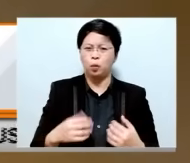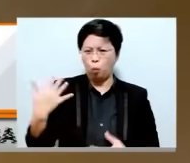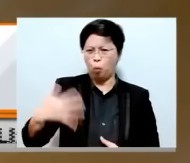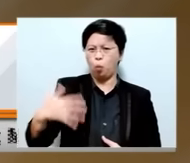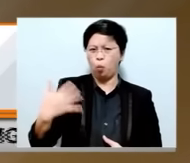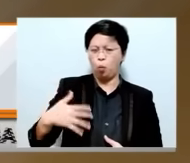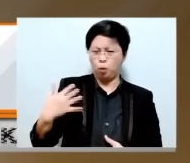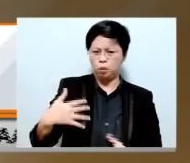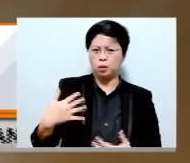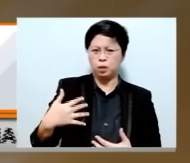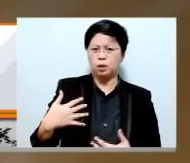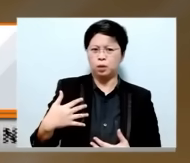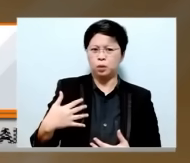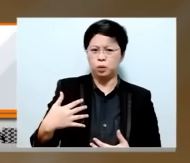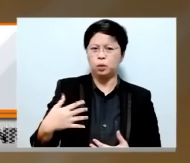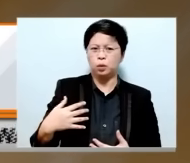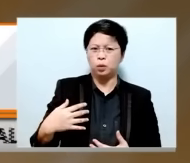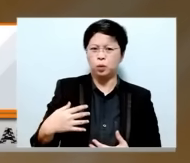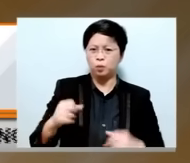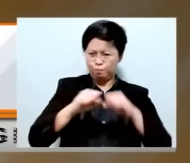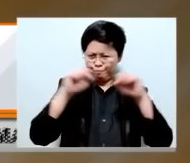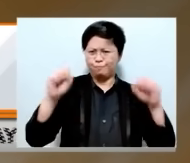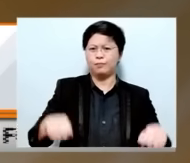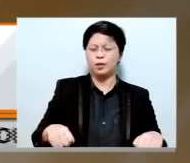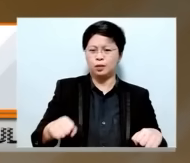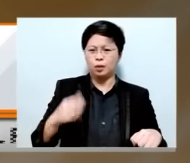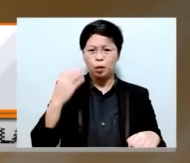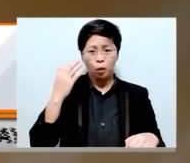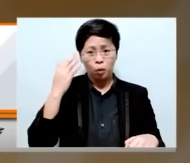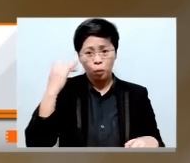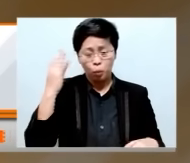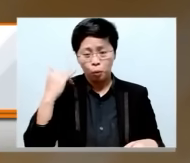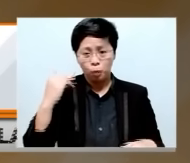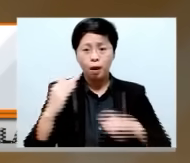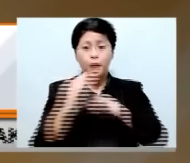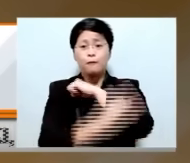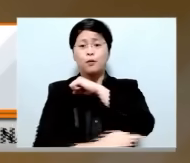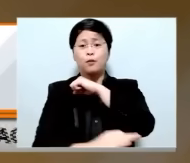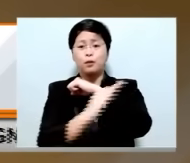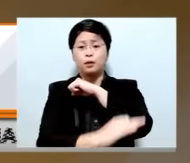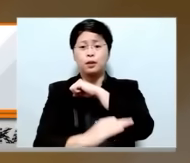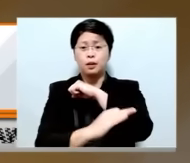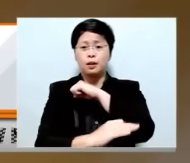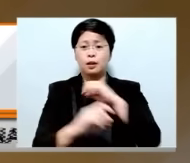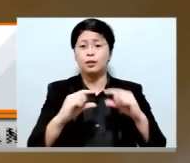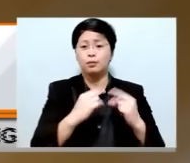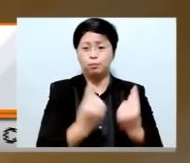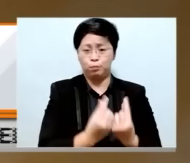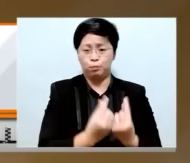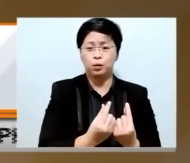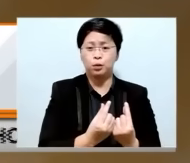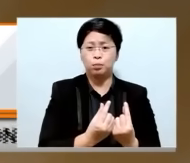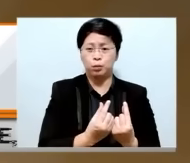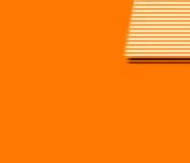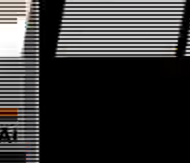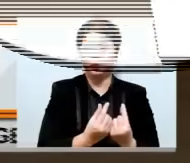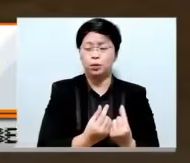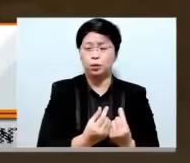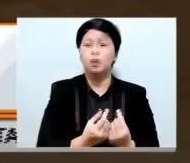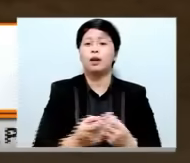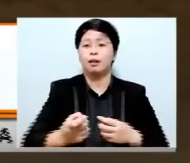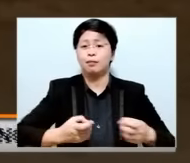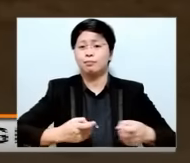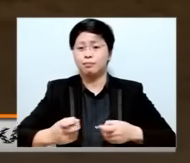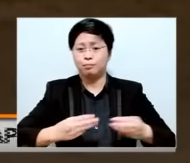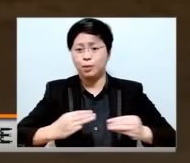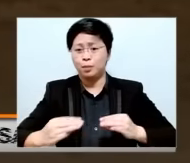foreign group ang namamahala ngayon sa concert production, kaya naman asahan na world class din ang